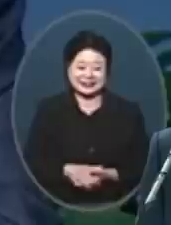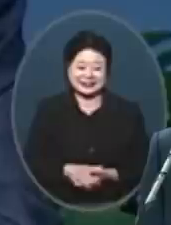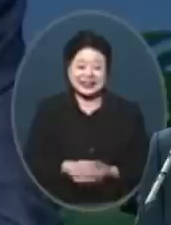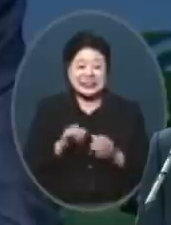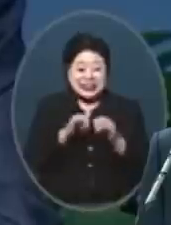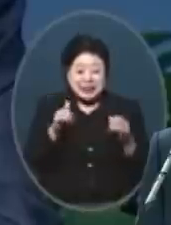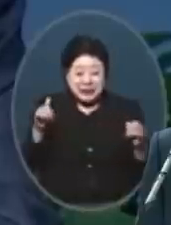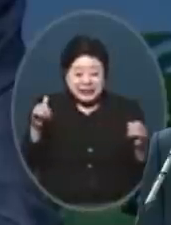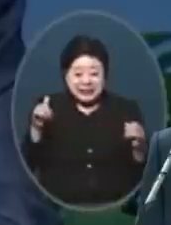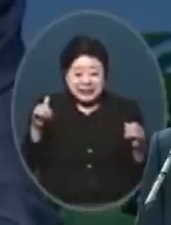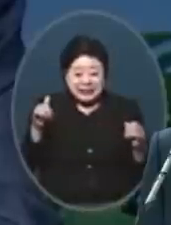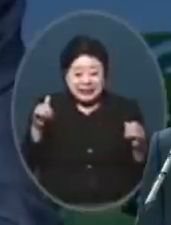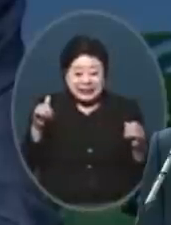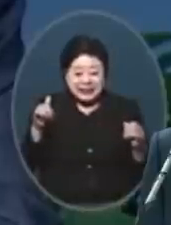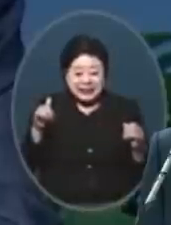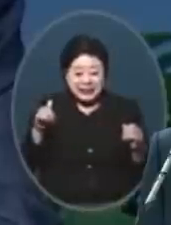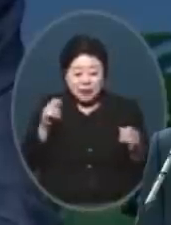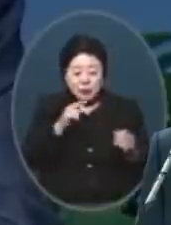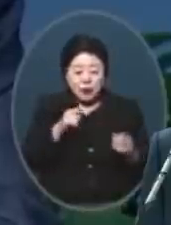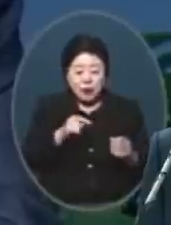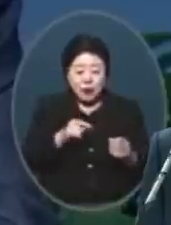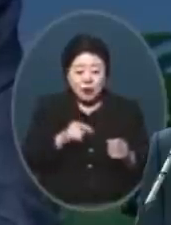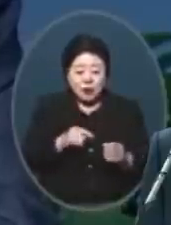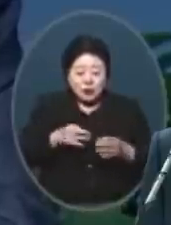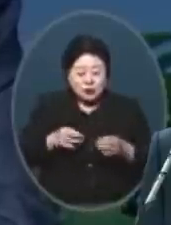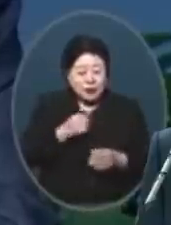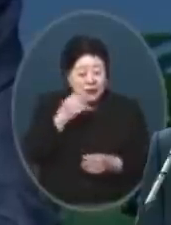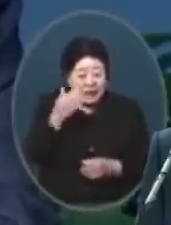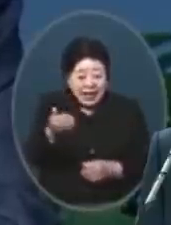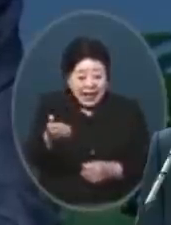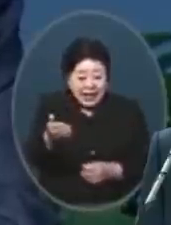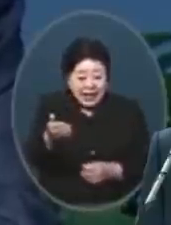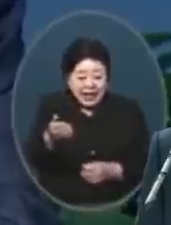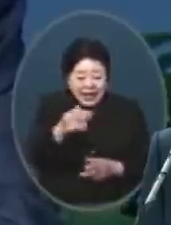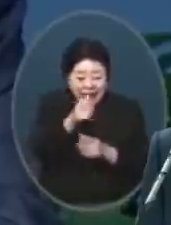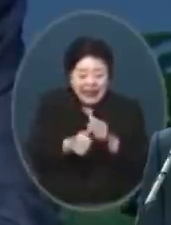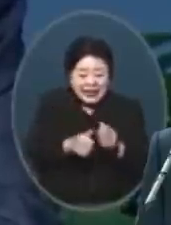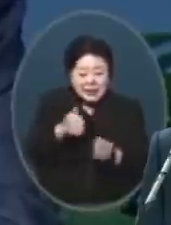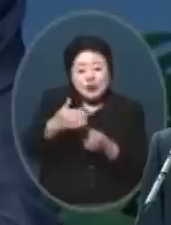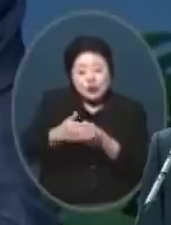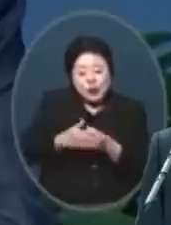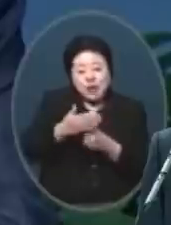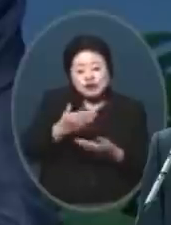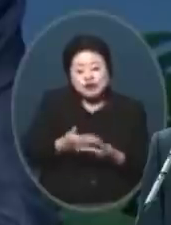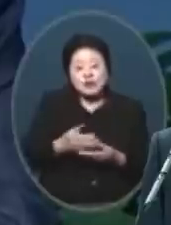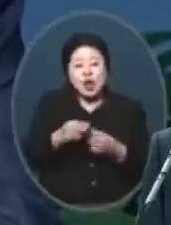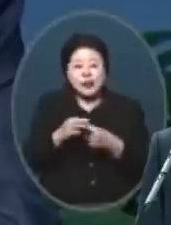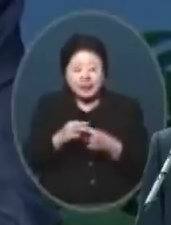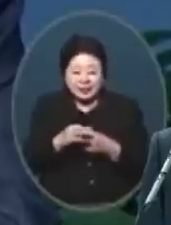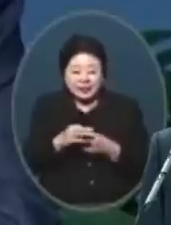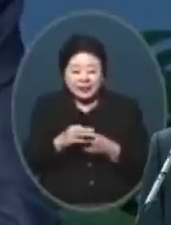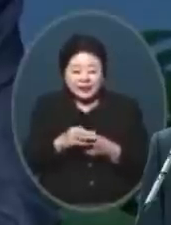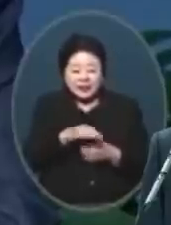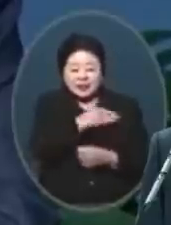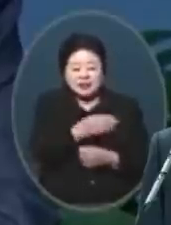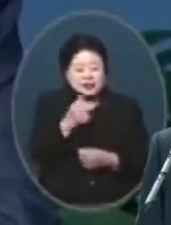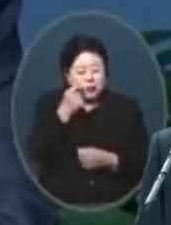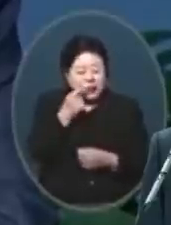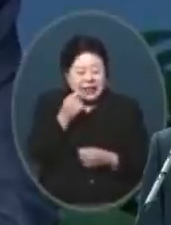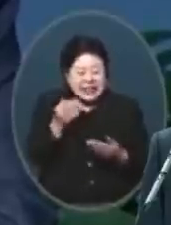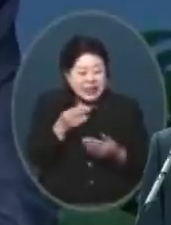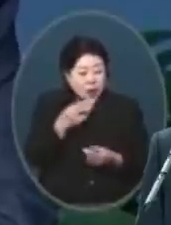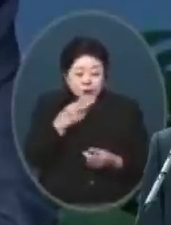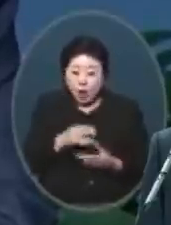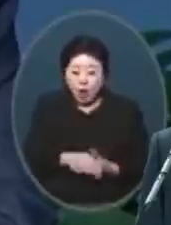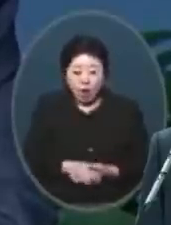사람이 무엇으로 큰 소리를 합니까? 하나님이 도와주시면 능치 못한 일이 없는